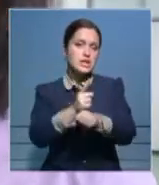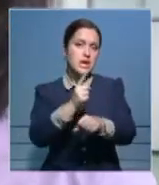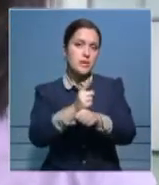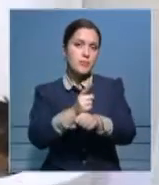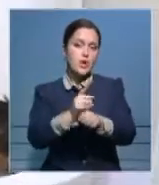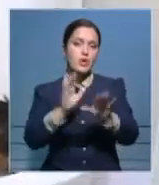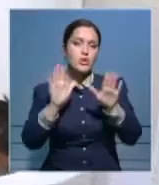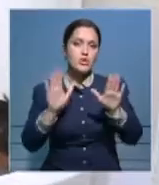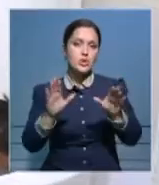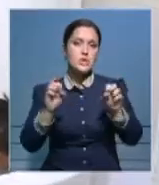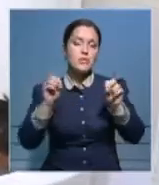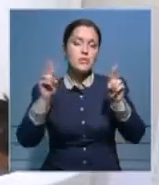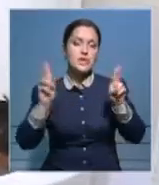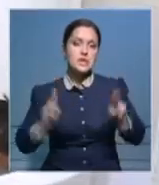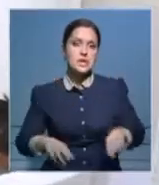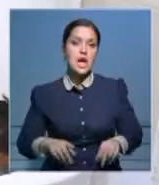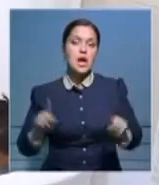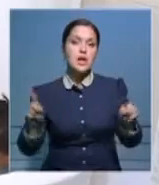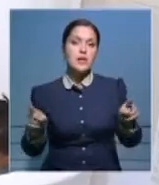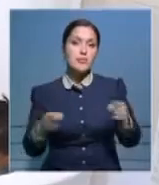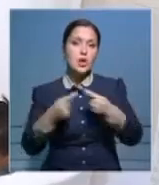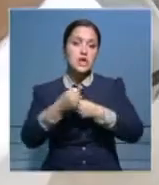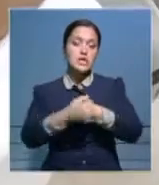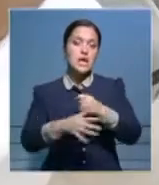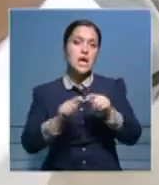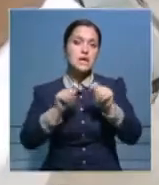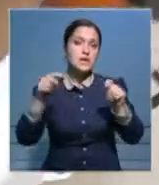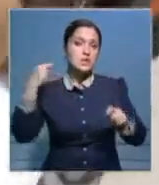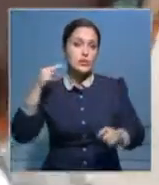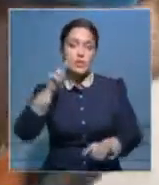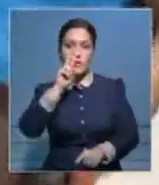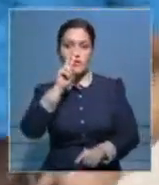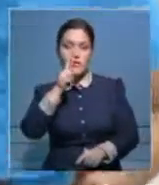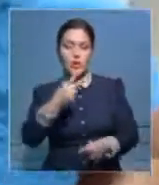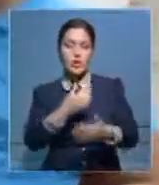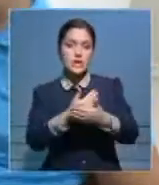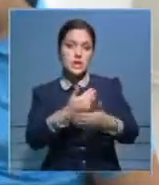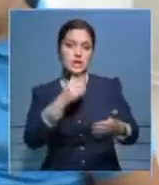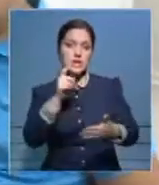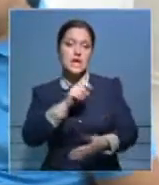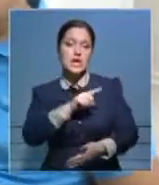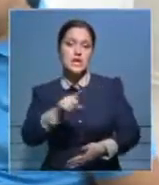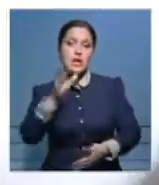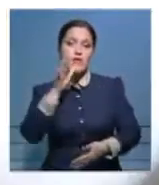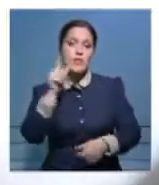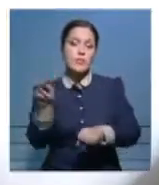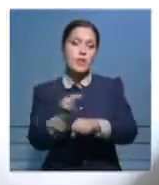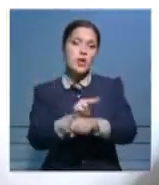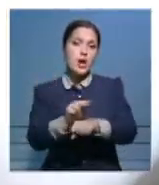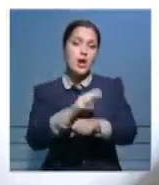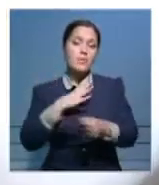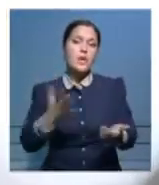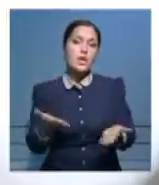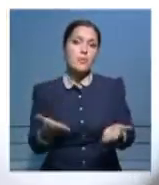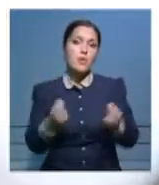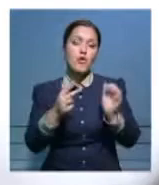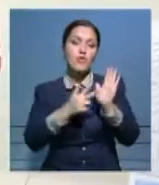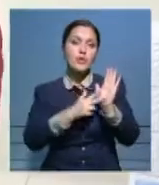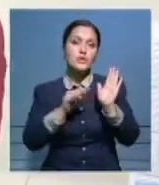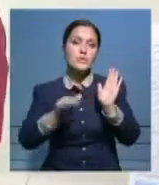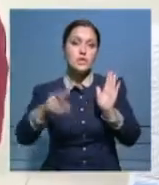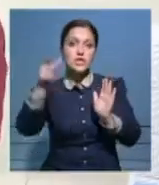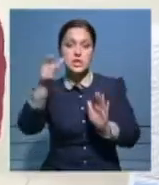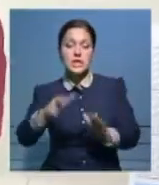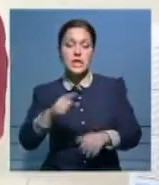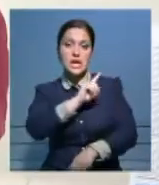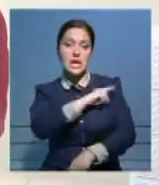упражнений в зале нет. Реабилитационный центр открыт в Актобе 2 года назад. За это время только в стационаре лечение получили 8 тысяч человек.